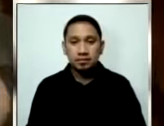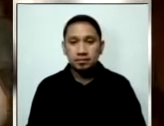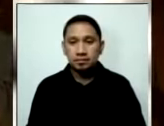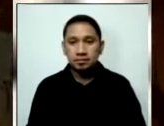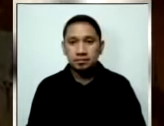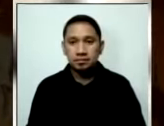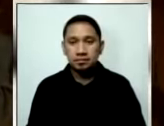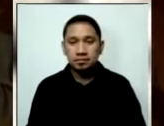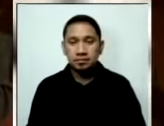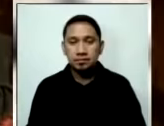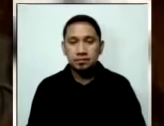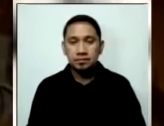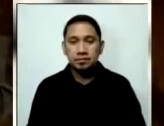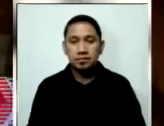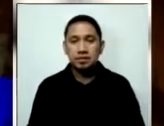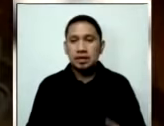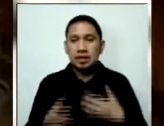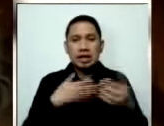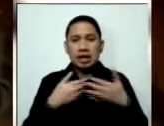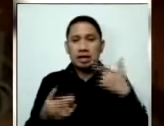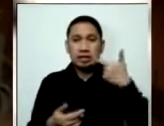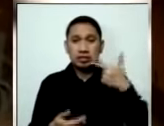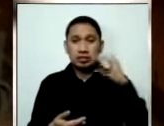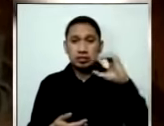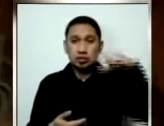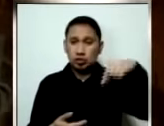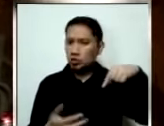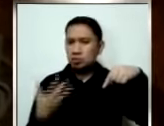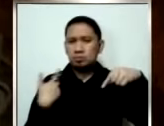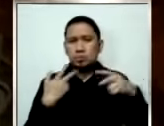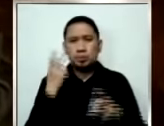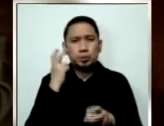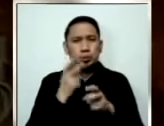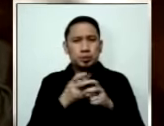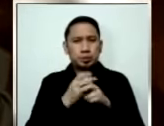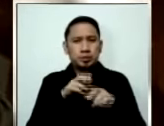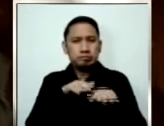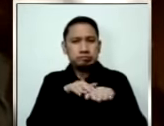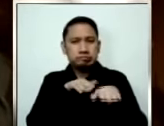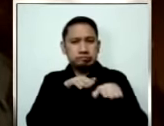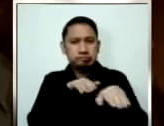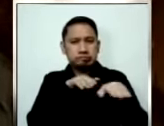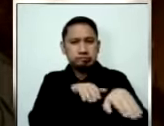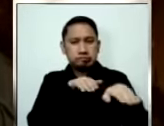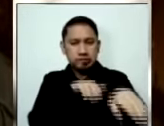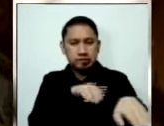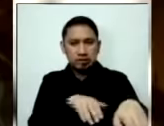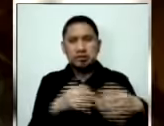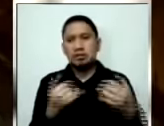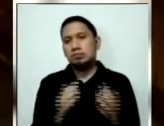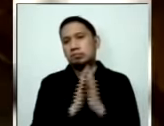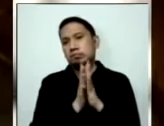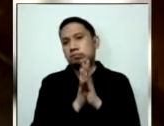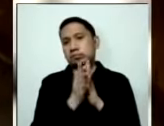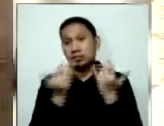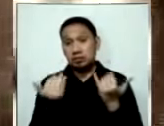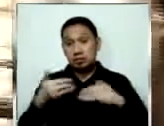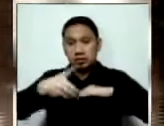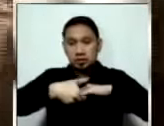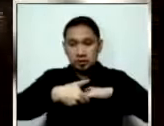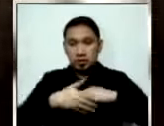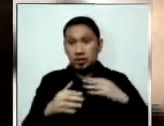Mel, kahit GCQ pa rin ay nagbigat ang daloy ng trapiko sa maraming bahagi ng EDSA ngayong gabi. Halimbawa sa northbound lane